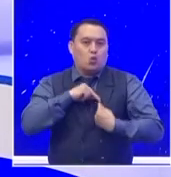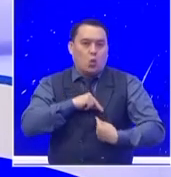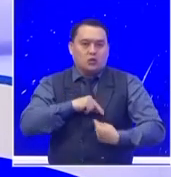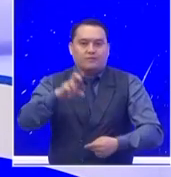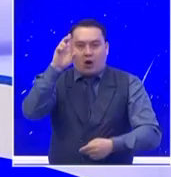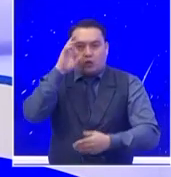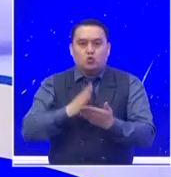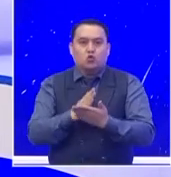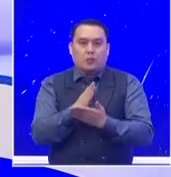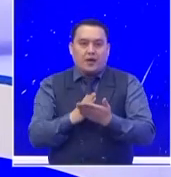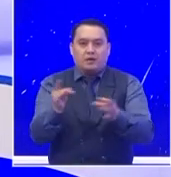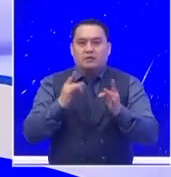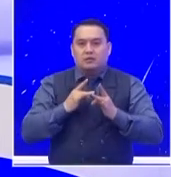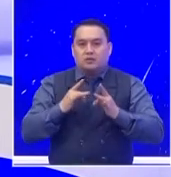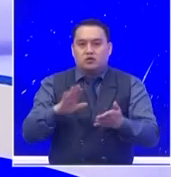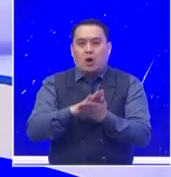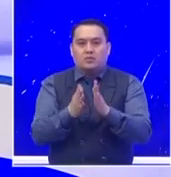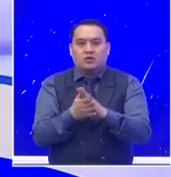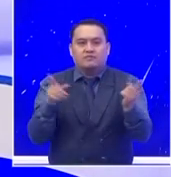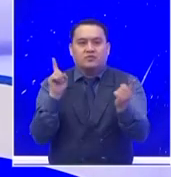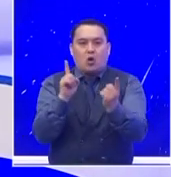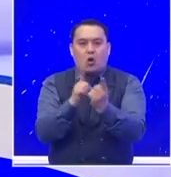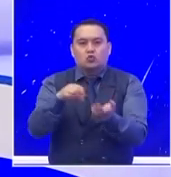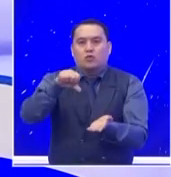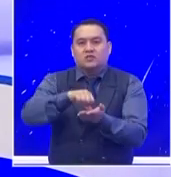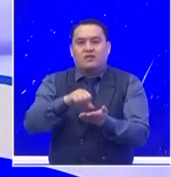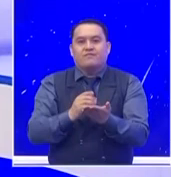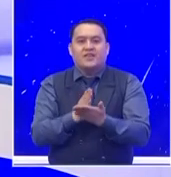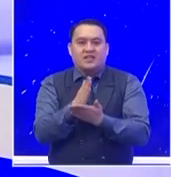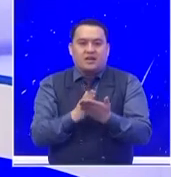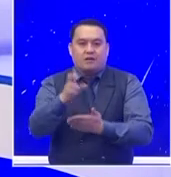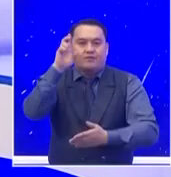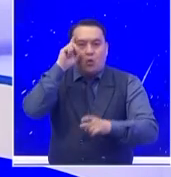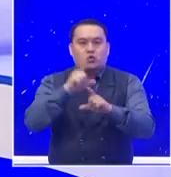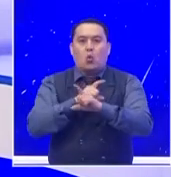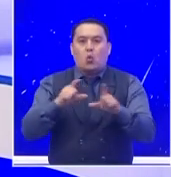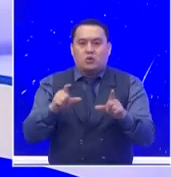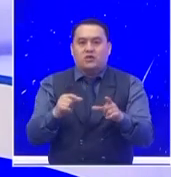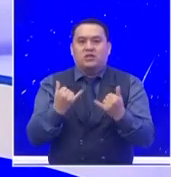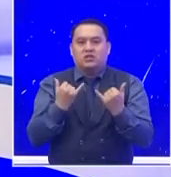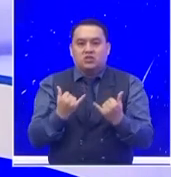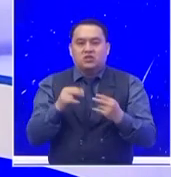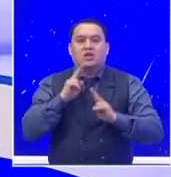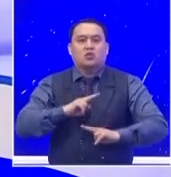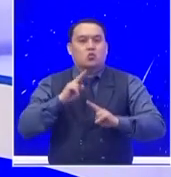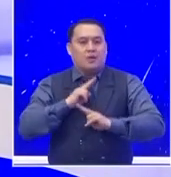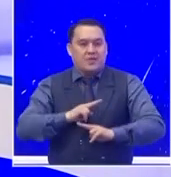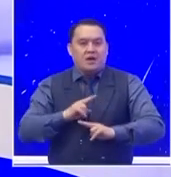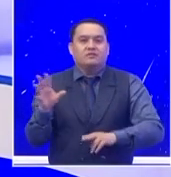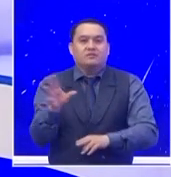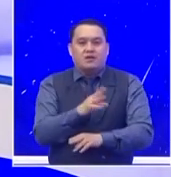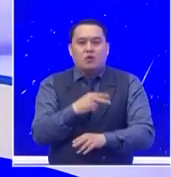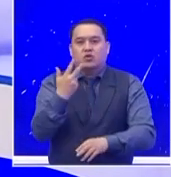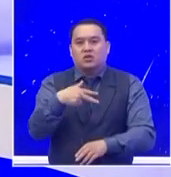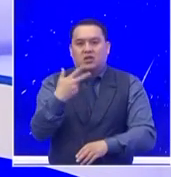на государственной службе. В торжественной встрече приняли участие как ветераны госорганов, так и действующие сотрудницы. Всего